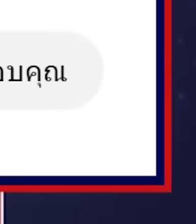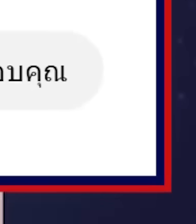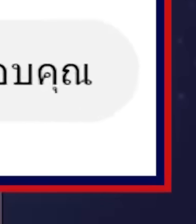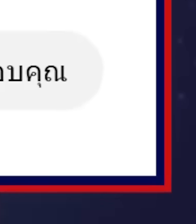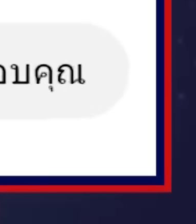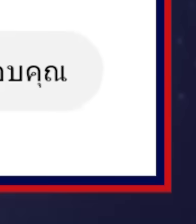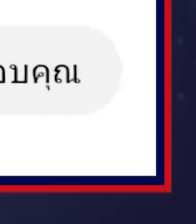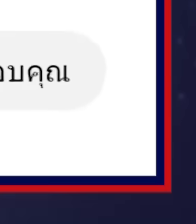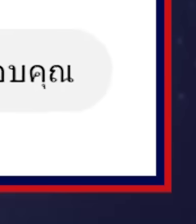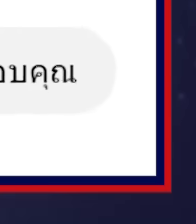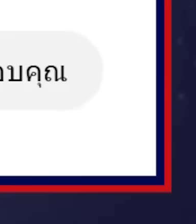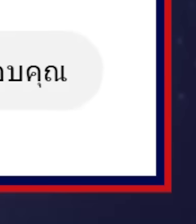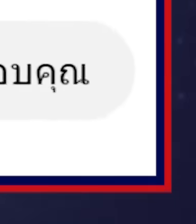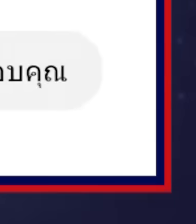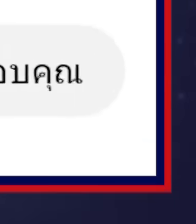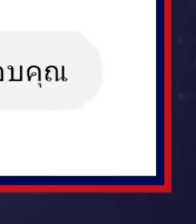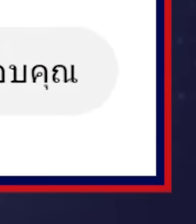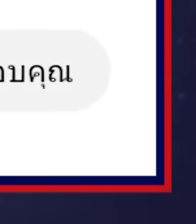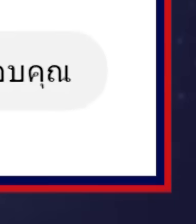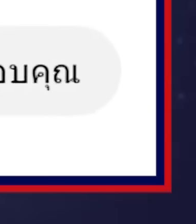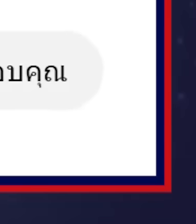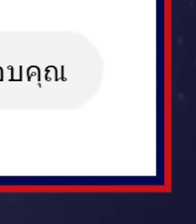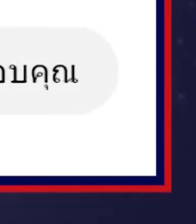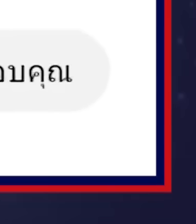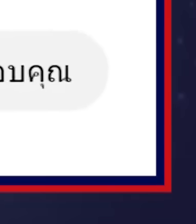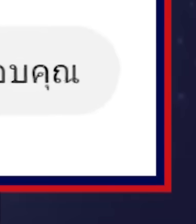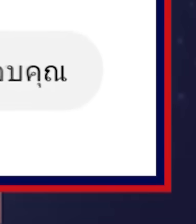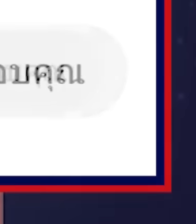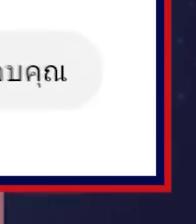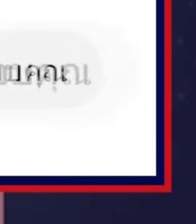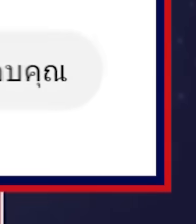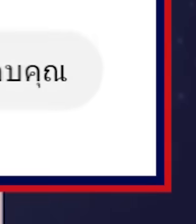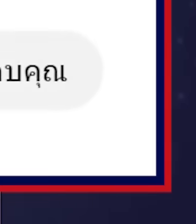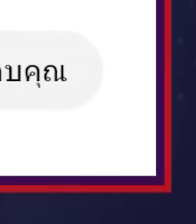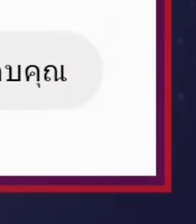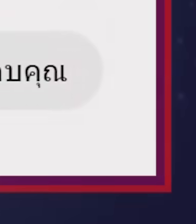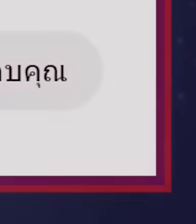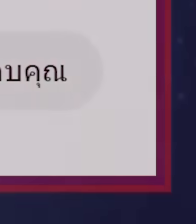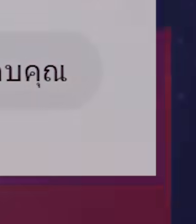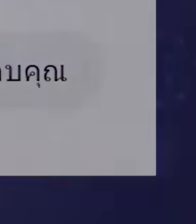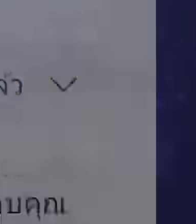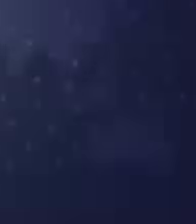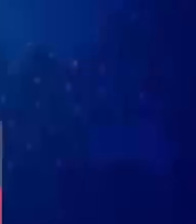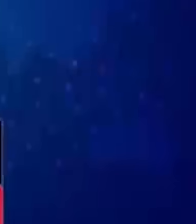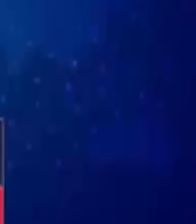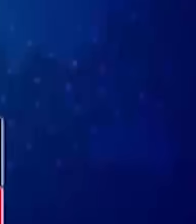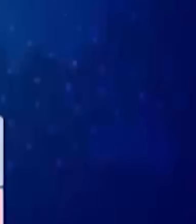อร์ใหม่ของทาง YouTube ได้ทางด้านล่างขวามือ Bright TV ขอบคุณค่ะ